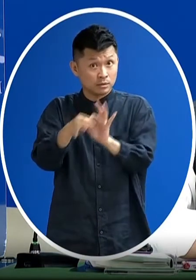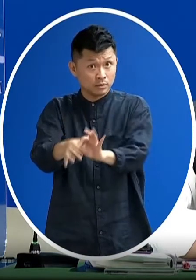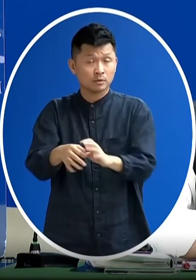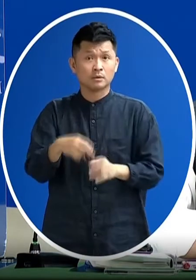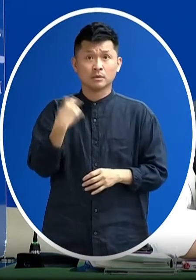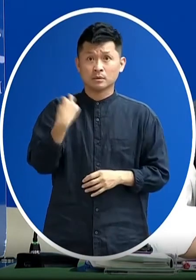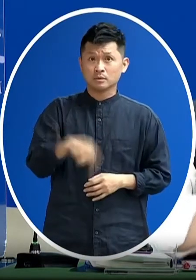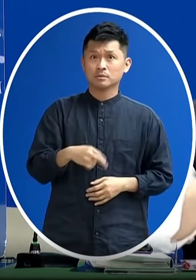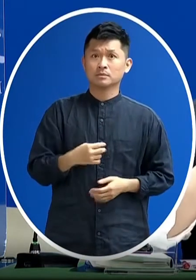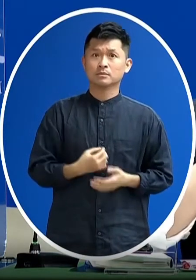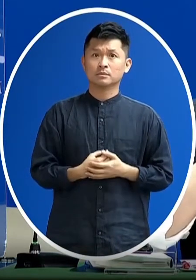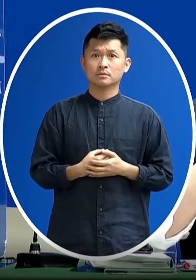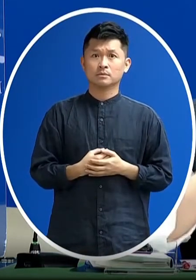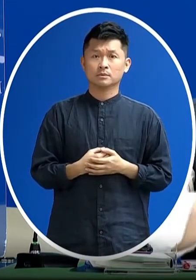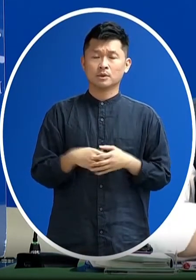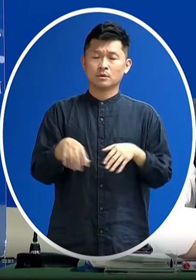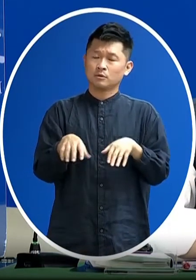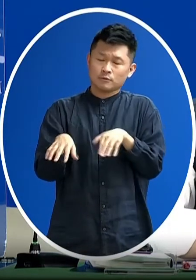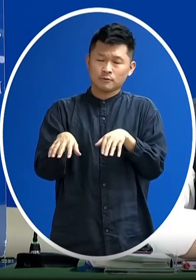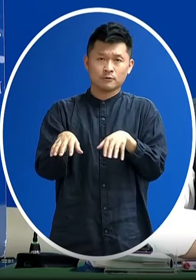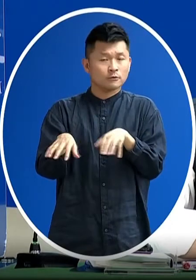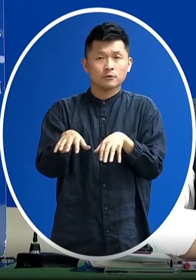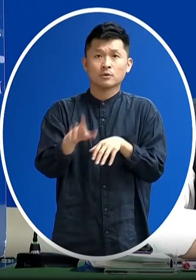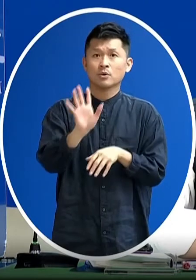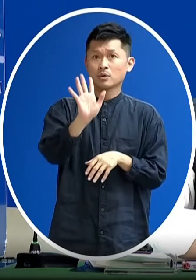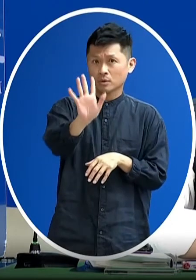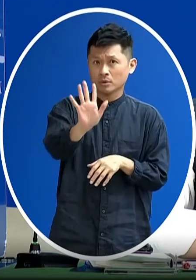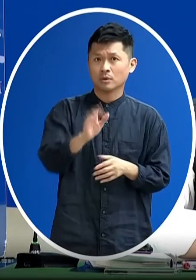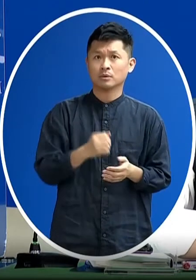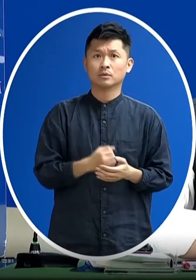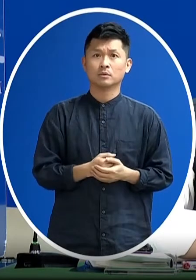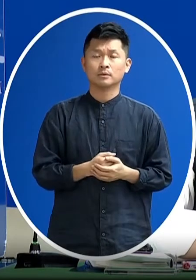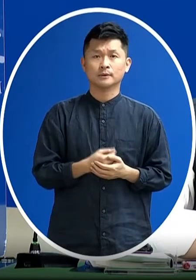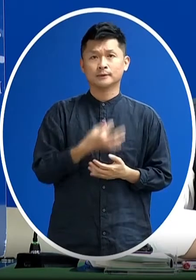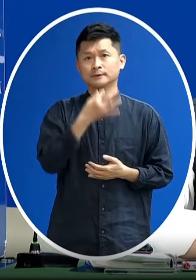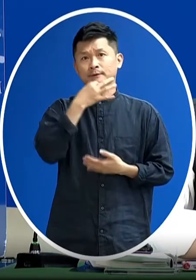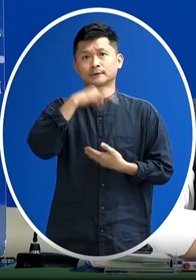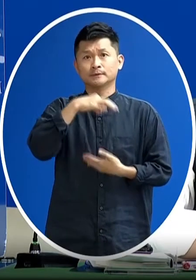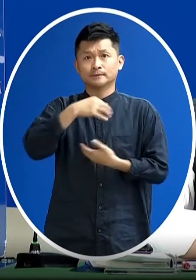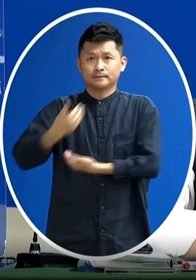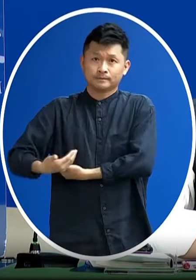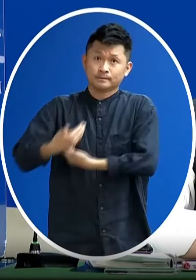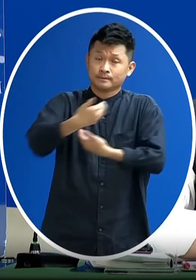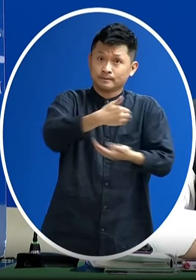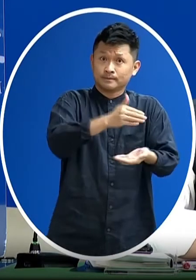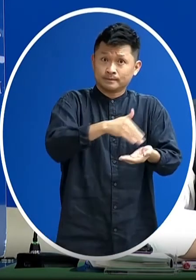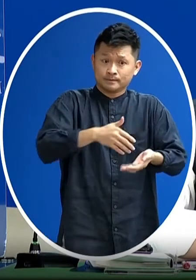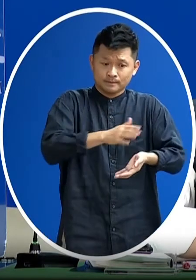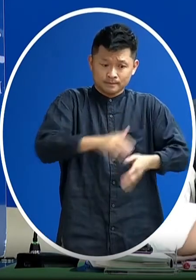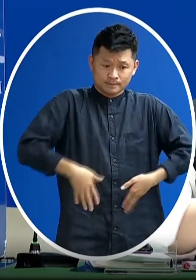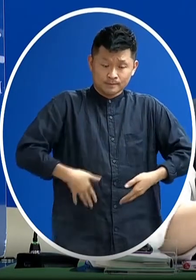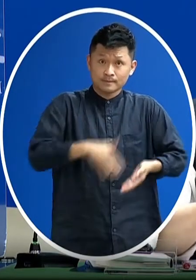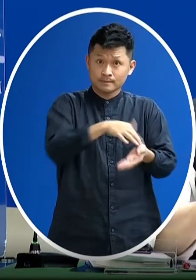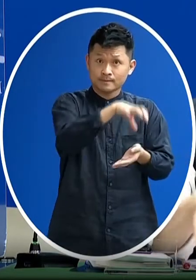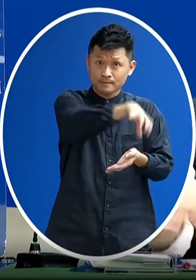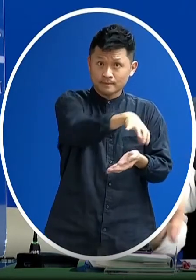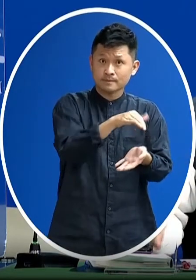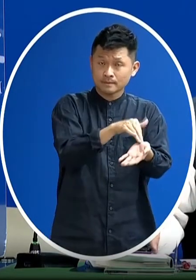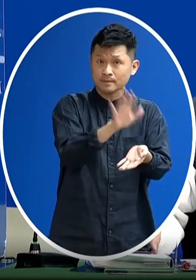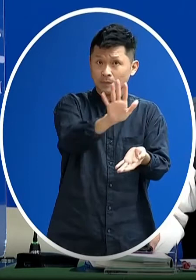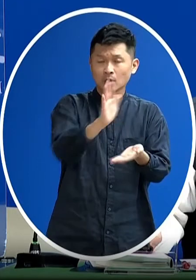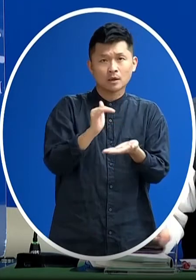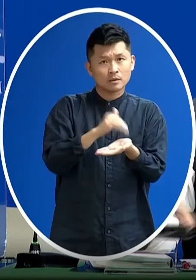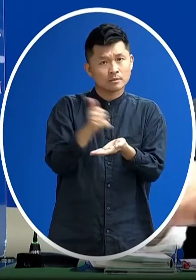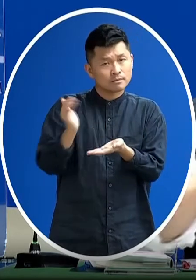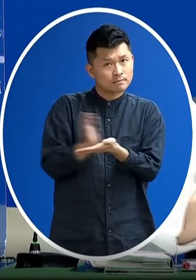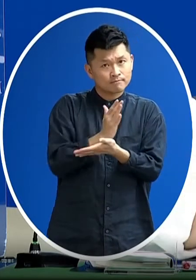出现局部性的抽搐的这样的一个状况，所以又再度带到这个急诊来就医。那这时候就评估说，